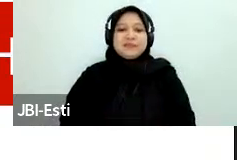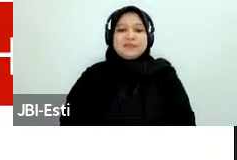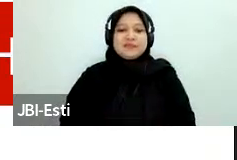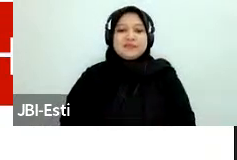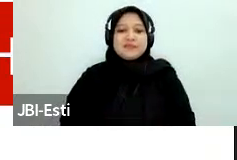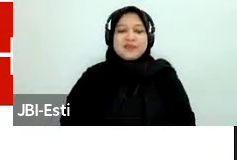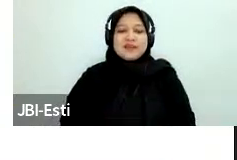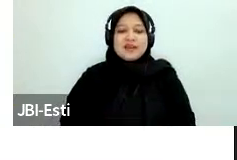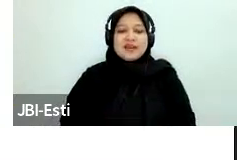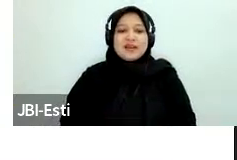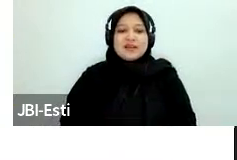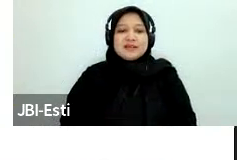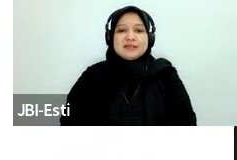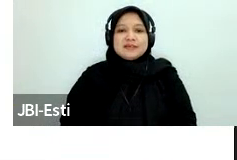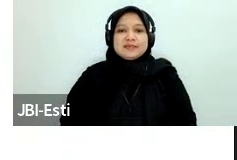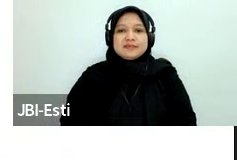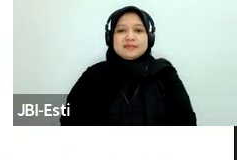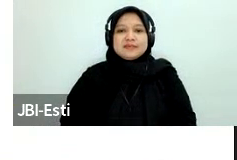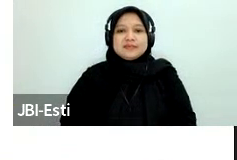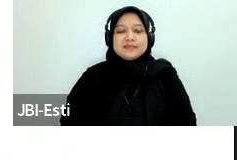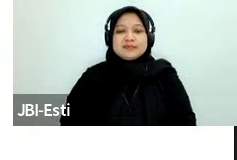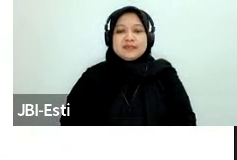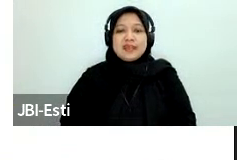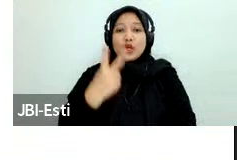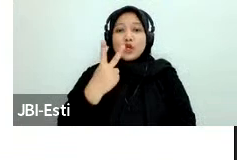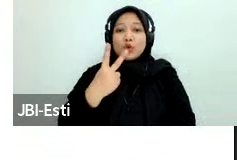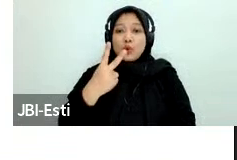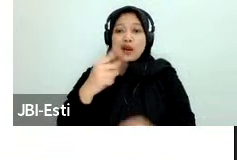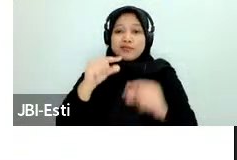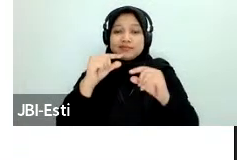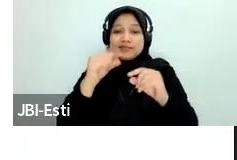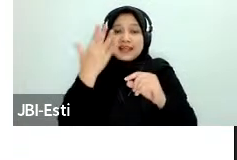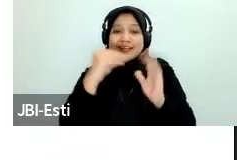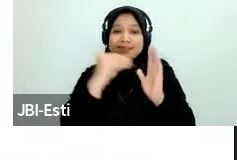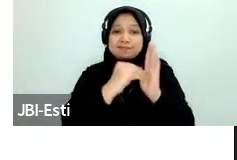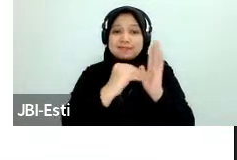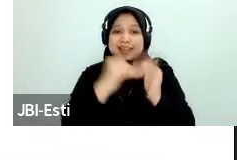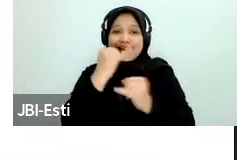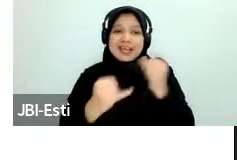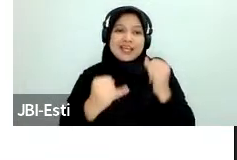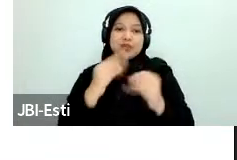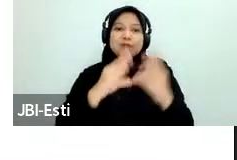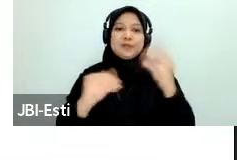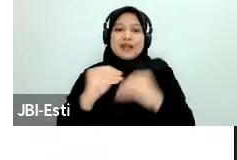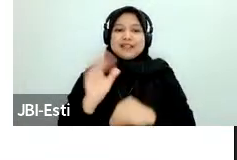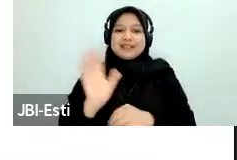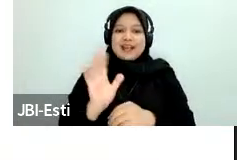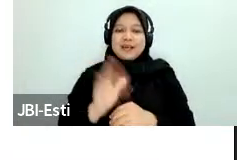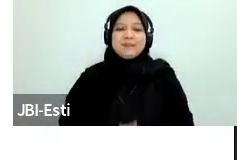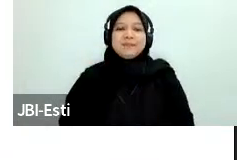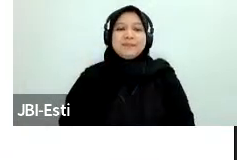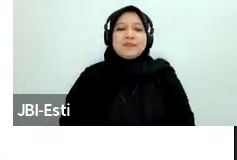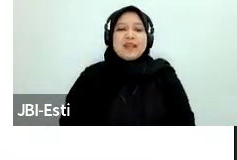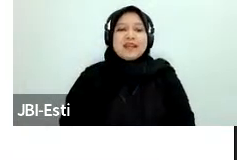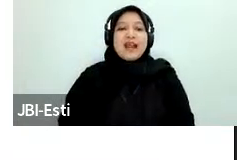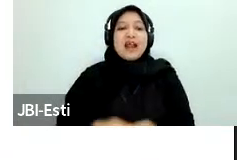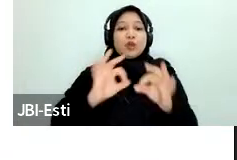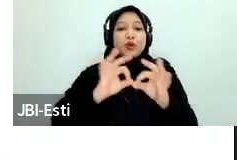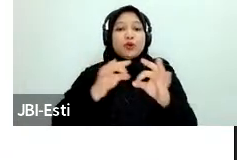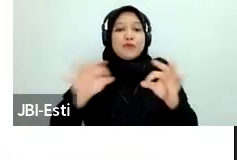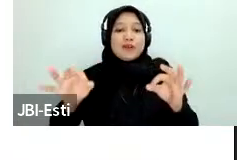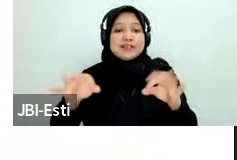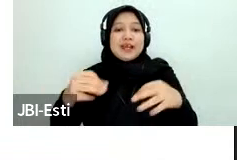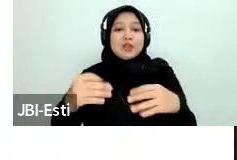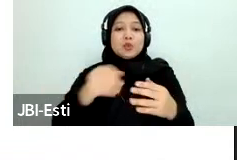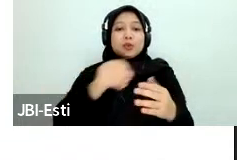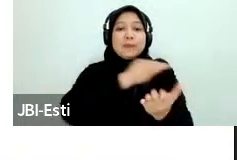yang dua terakhir itu Jadi pertanyaan saya dengan sengaja bisa hanya sampai berasap mendistribusikan saja kesengajaan nya